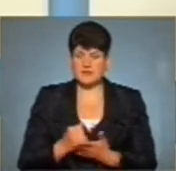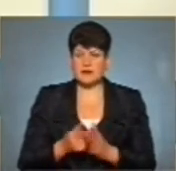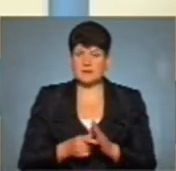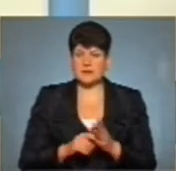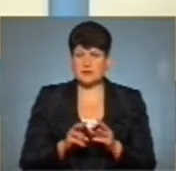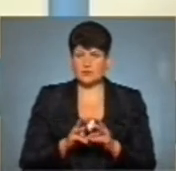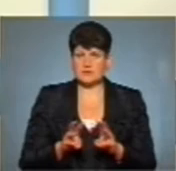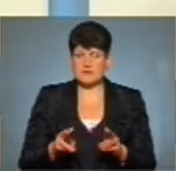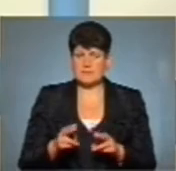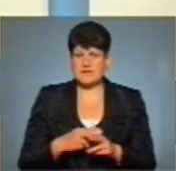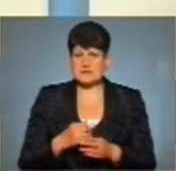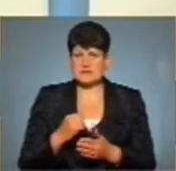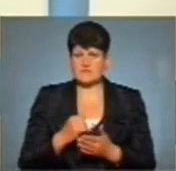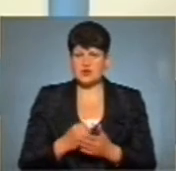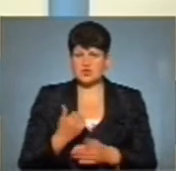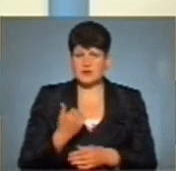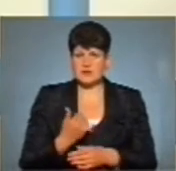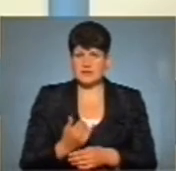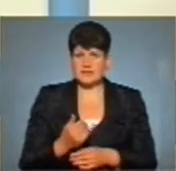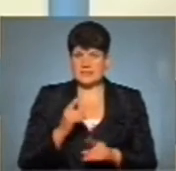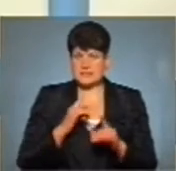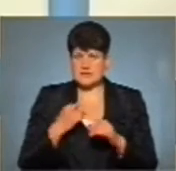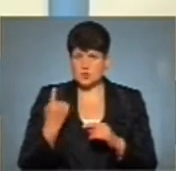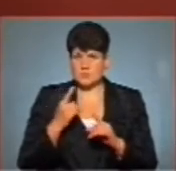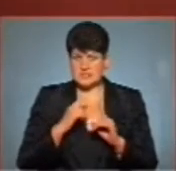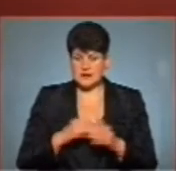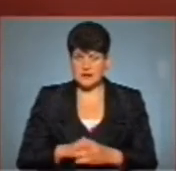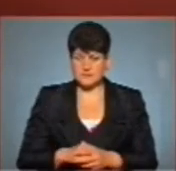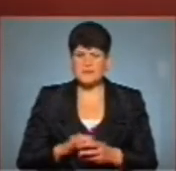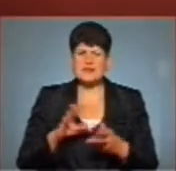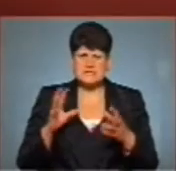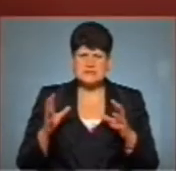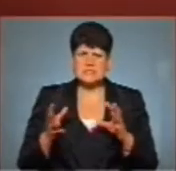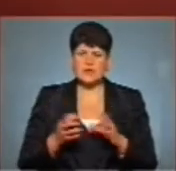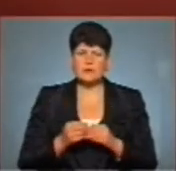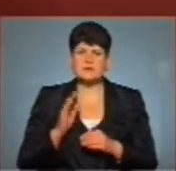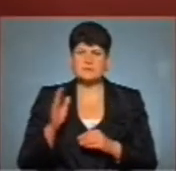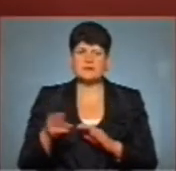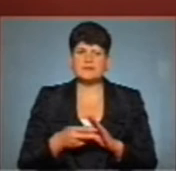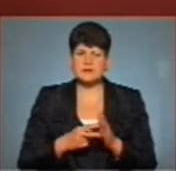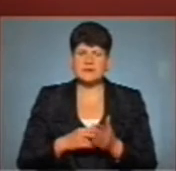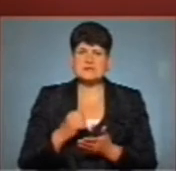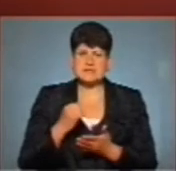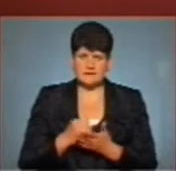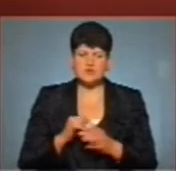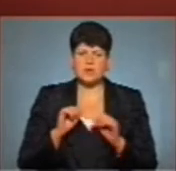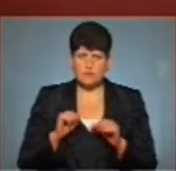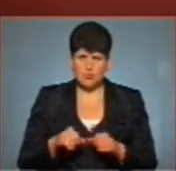Кабінетом міністрів без затвердження їх на сесіях обласних рад. Але загалом перспективний план затверджений можна